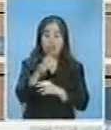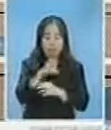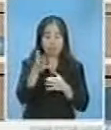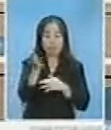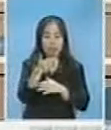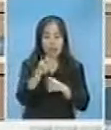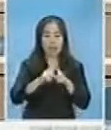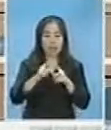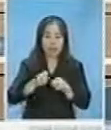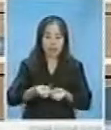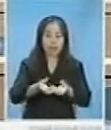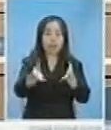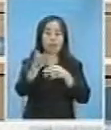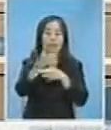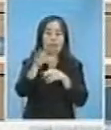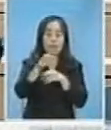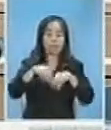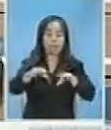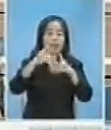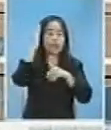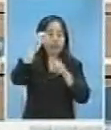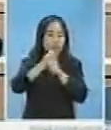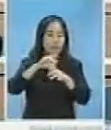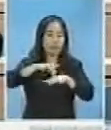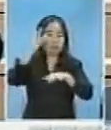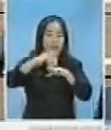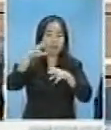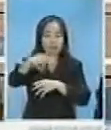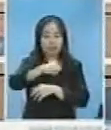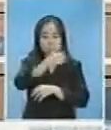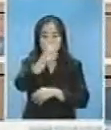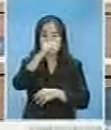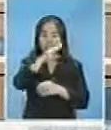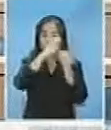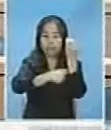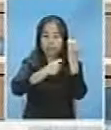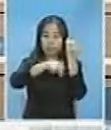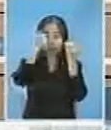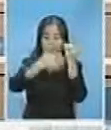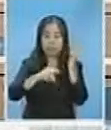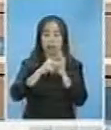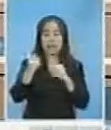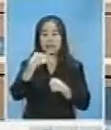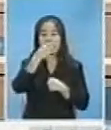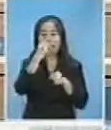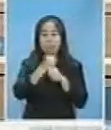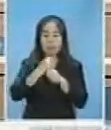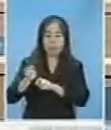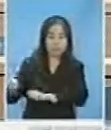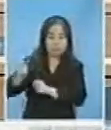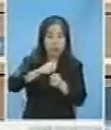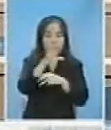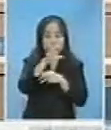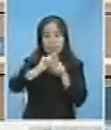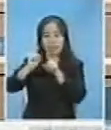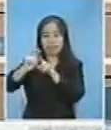ครับเพื่อรองรับถ้าหากเขาทำนาไม่ได้ทำสวนยางไม่ได้เขาจะได้มีอาชีพในการหากุ้งหาปล